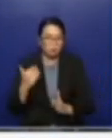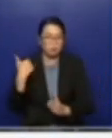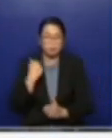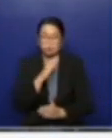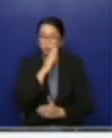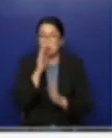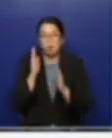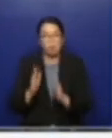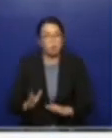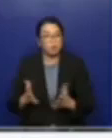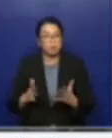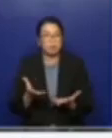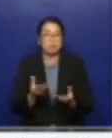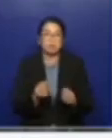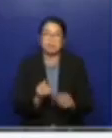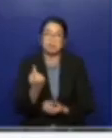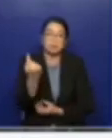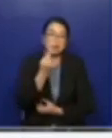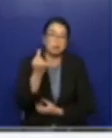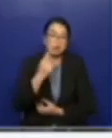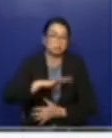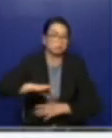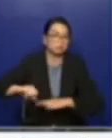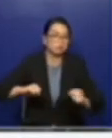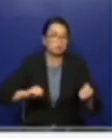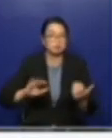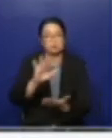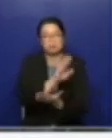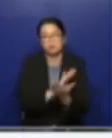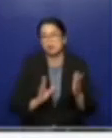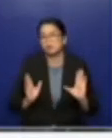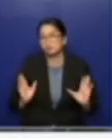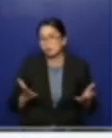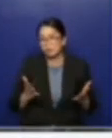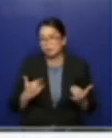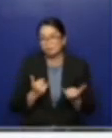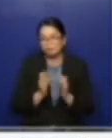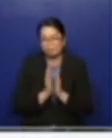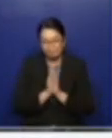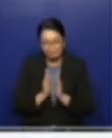คนมีแต่ที่ดินก็ไม่ใช่ชาติท่านประธานที่รับขอกราบขอบพระคุณครับ